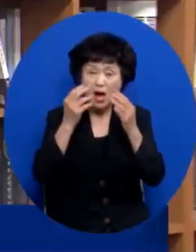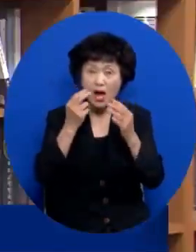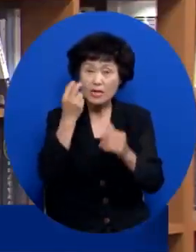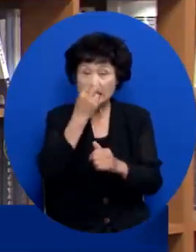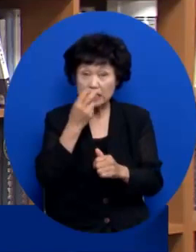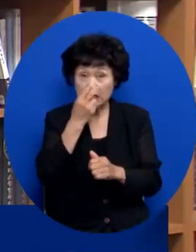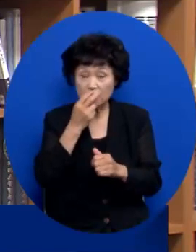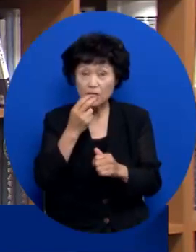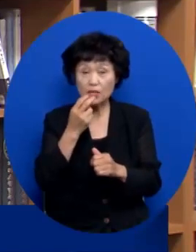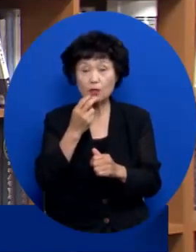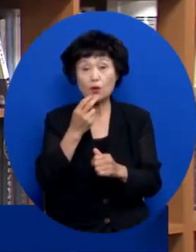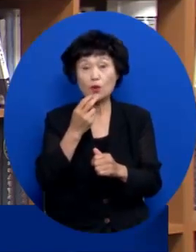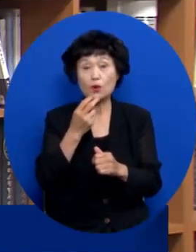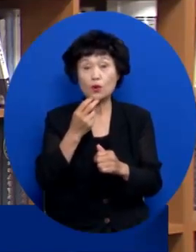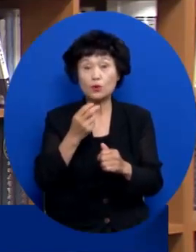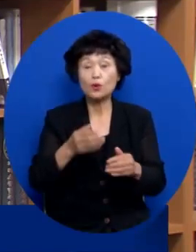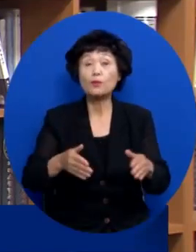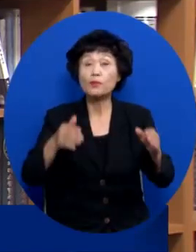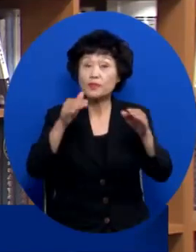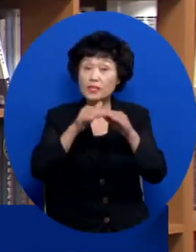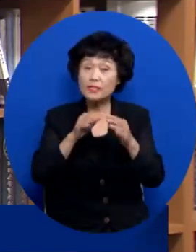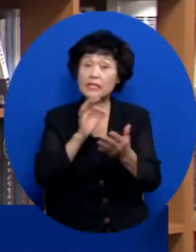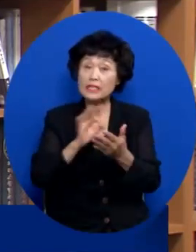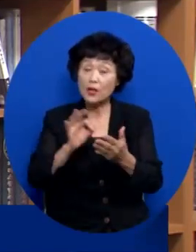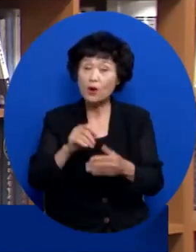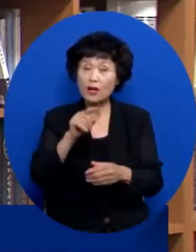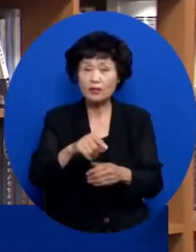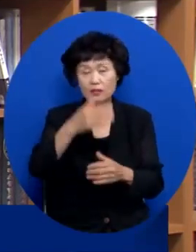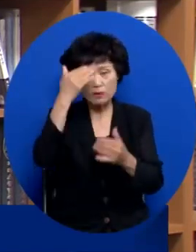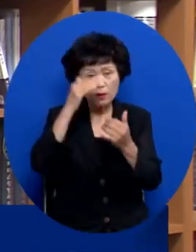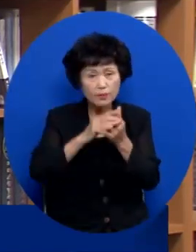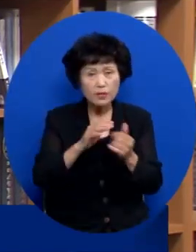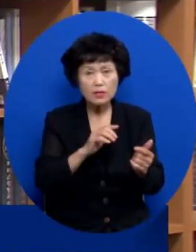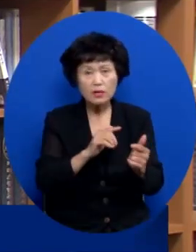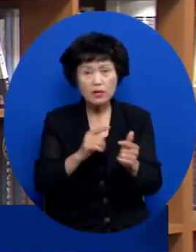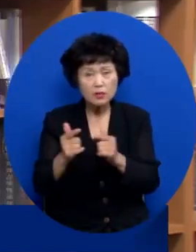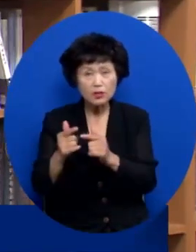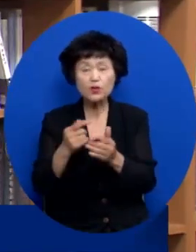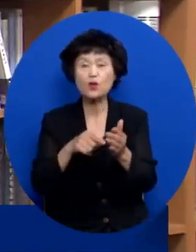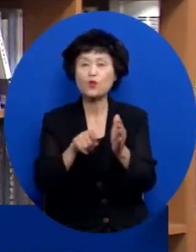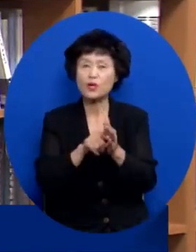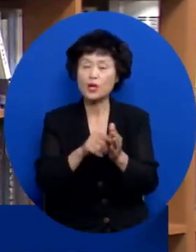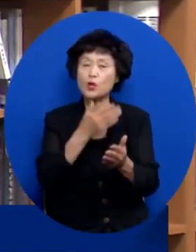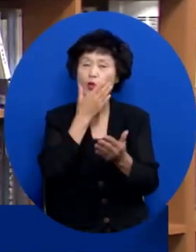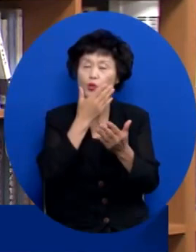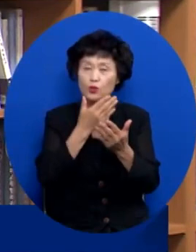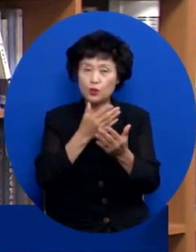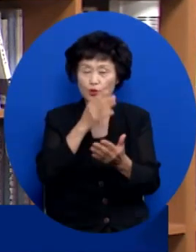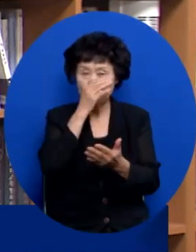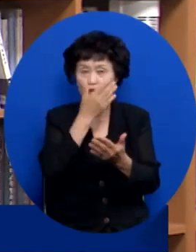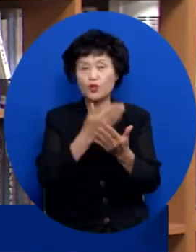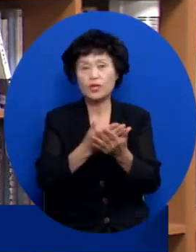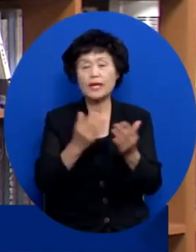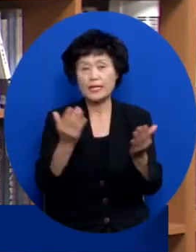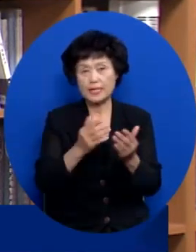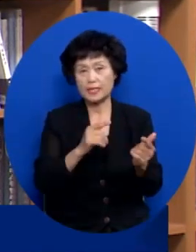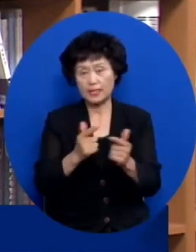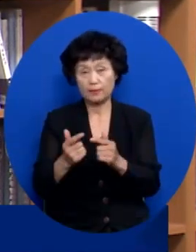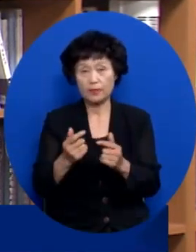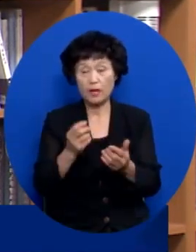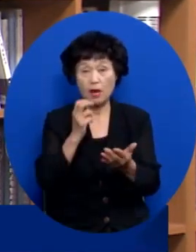돌봄은 우리 한국교회 다음 세대를 새롭게 일으킬 수 있는 좋은 대안입니다. 저는 이런 법안들이 속히 제정이